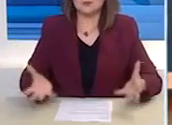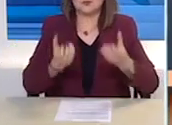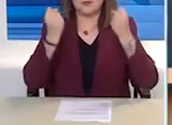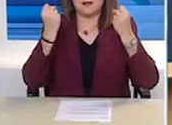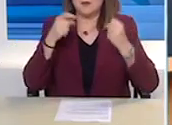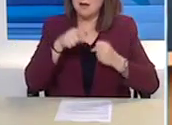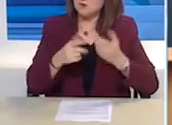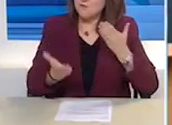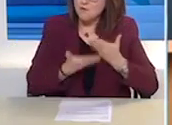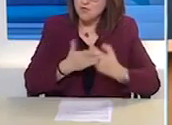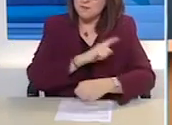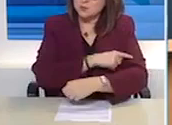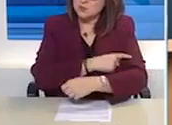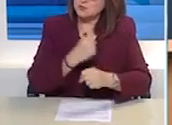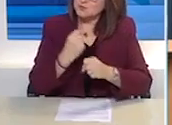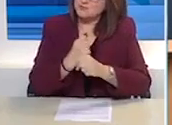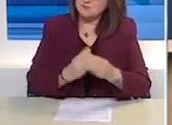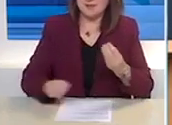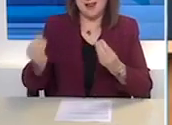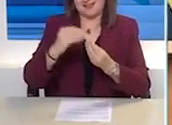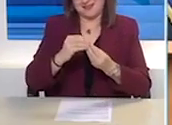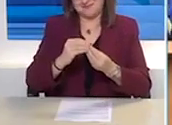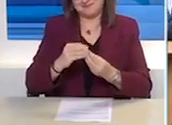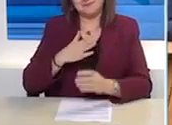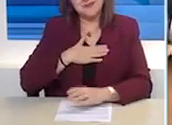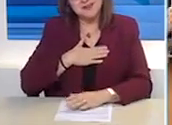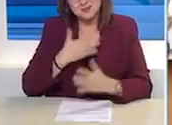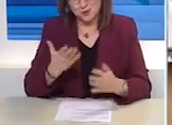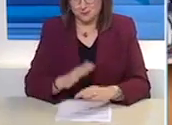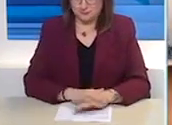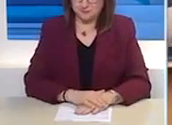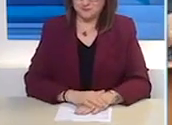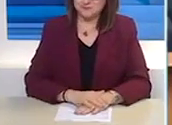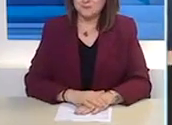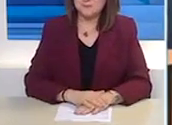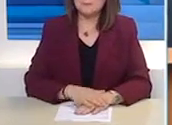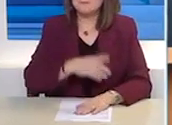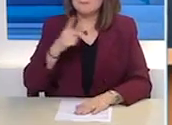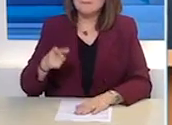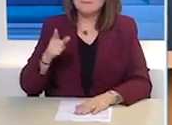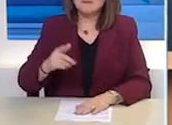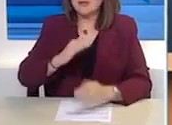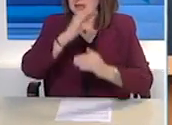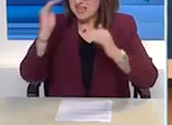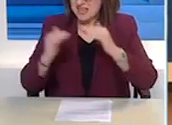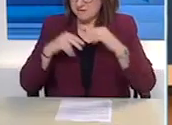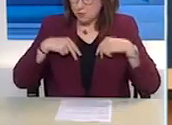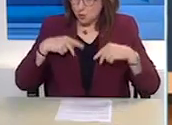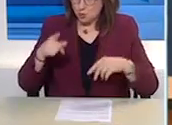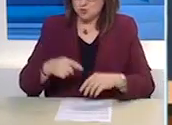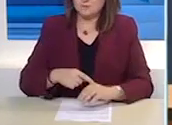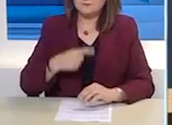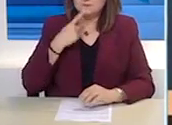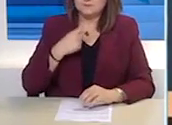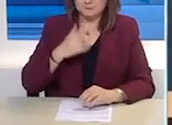Ευχαριστούμε, κύριε καθηγητά. Το λόγο έχει ο κύριος Χαρδαλιάς. Καλησπέρα και από την Πολιτική Προστασία. Η αντιμετώπιση της πανδημίας αποτελεί κοινό